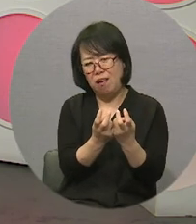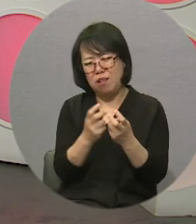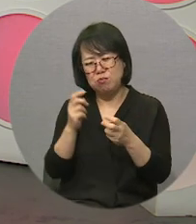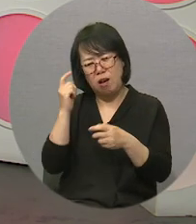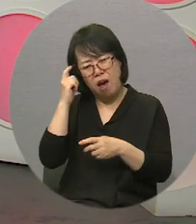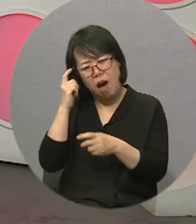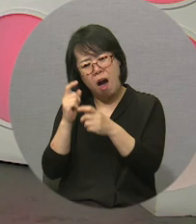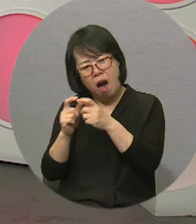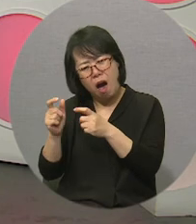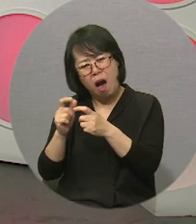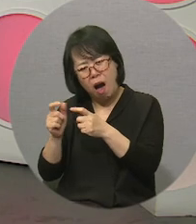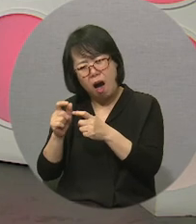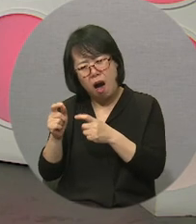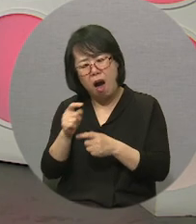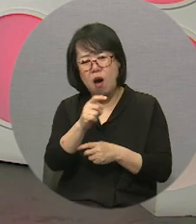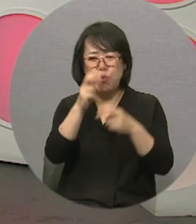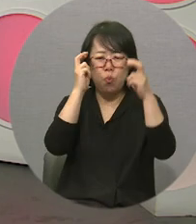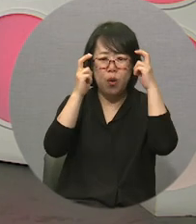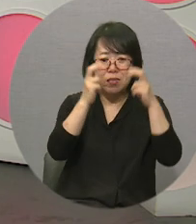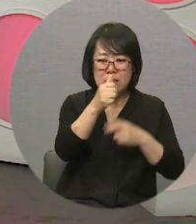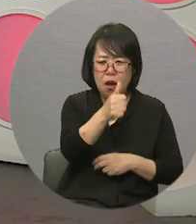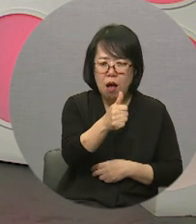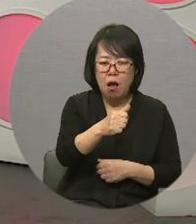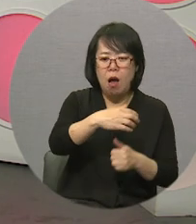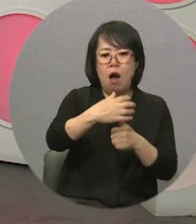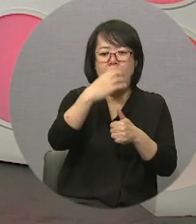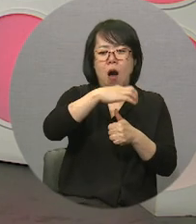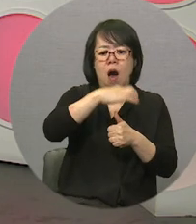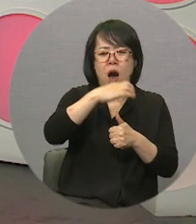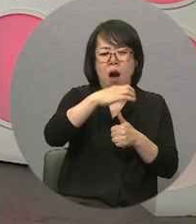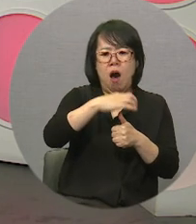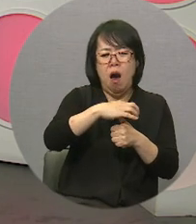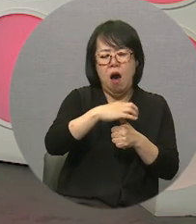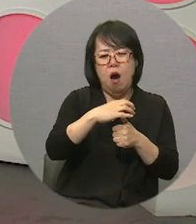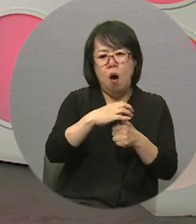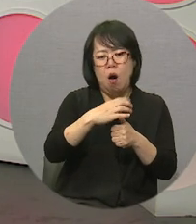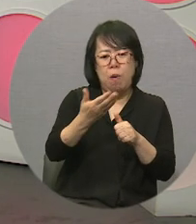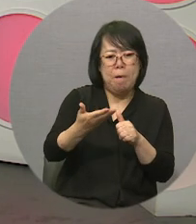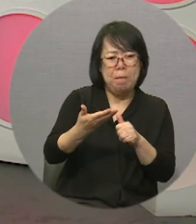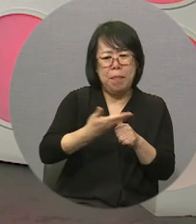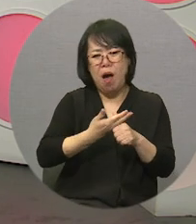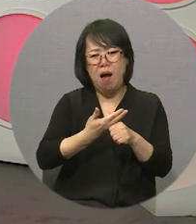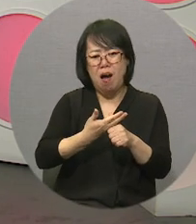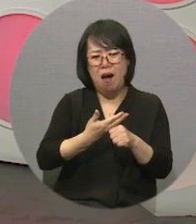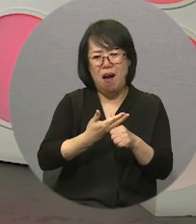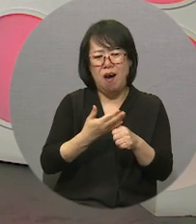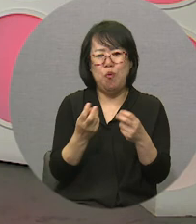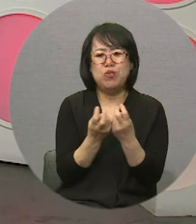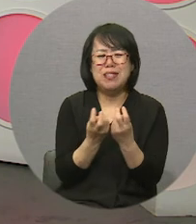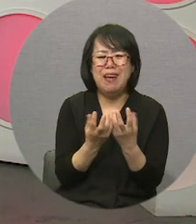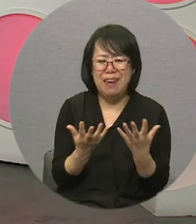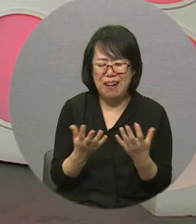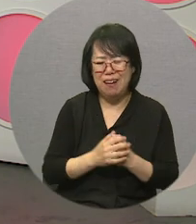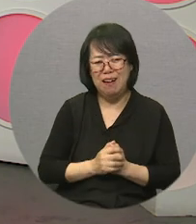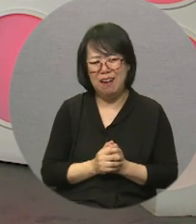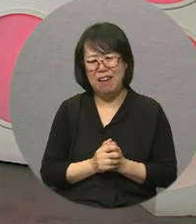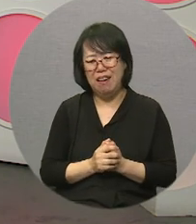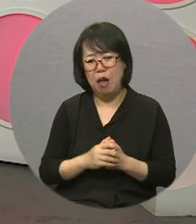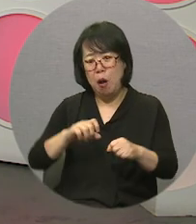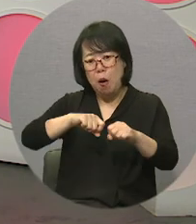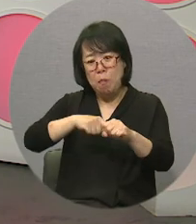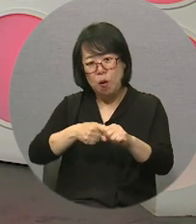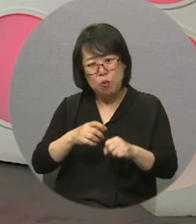다니던 회사 규정은 정말 지각 부분에 대해서 엄격했거든요. 한번 지각을 하면